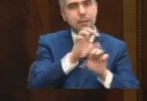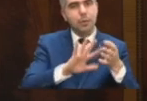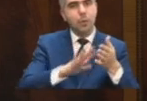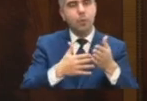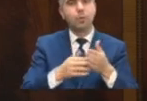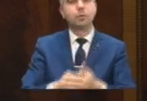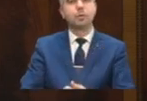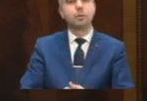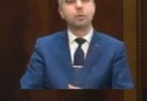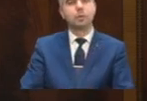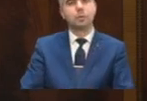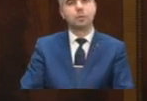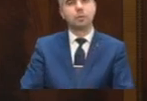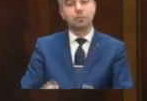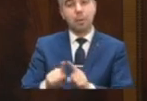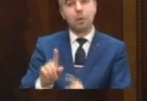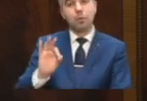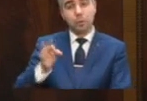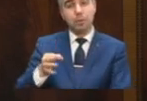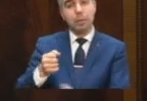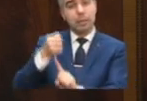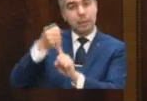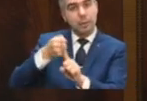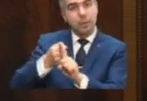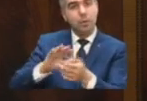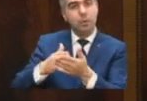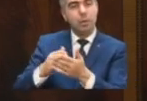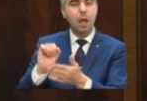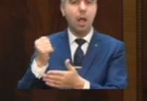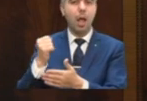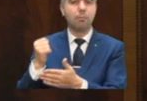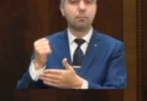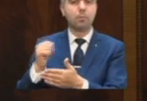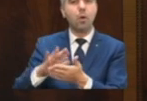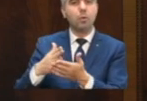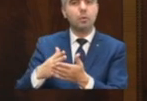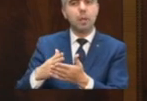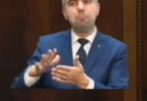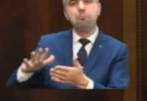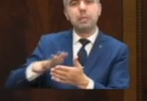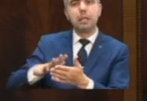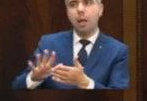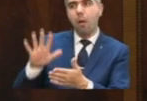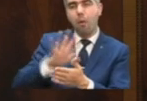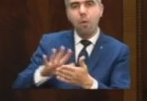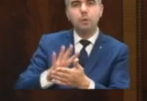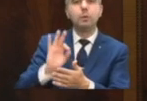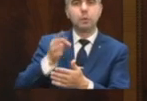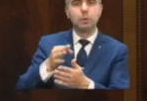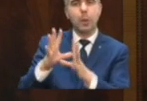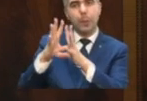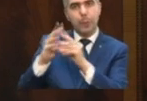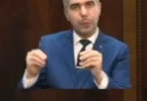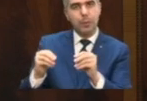أشرت إليه سابقا. فعلا كان هناك مجهود كبير في السنوات السابقة، وأعلنت مدن بدون صفيح، لكن لا زالت